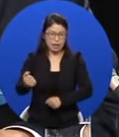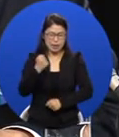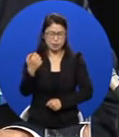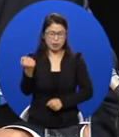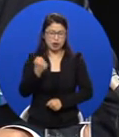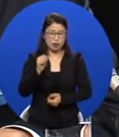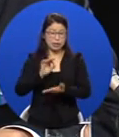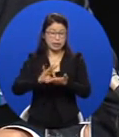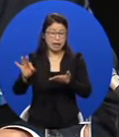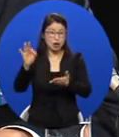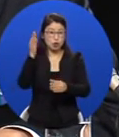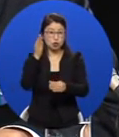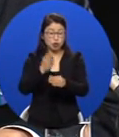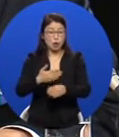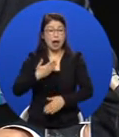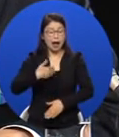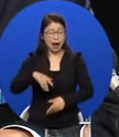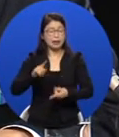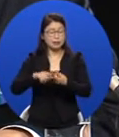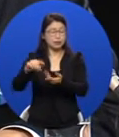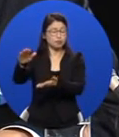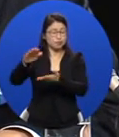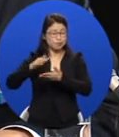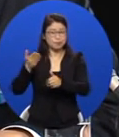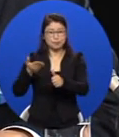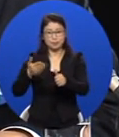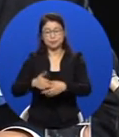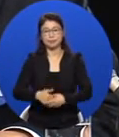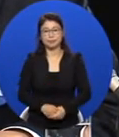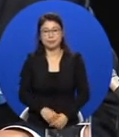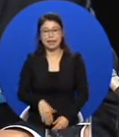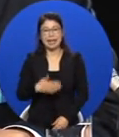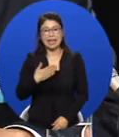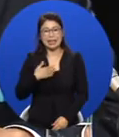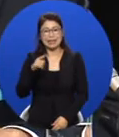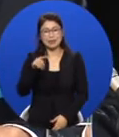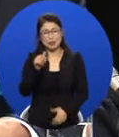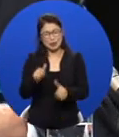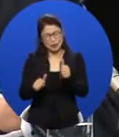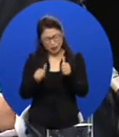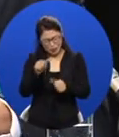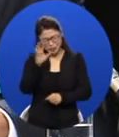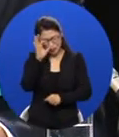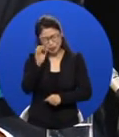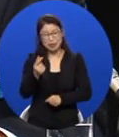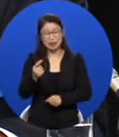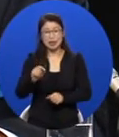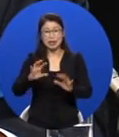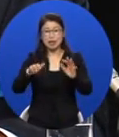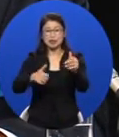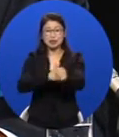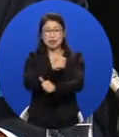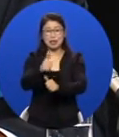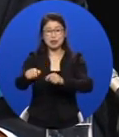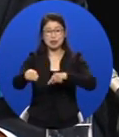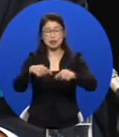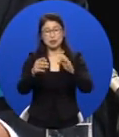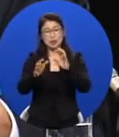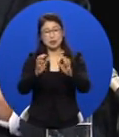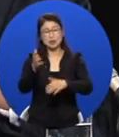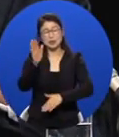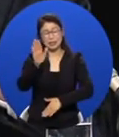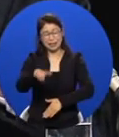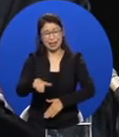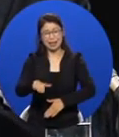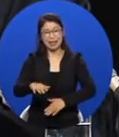쓰고 있다고 한번 아시는 대로 말씀해 보십시오. 저는 대로. 여기서 시험을 보는 것 같아요. 이게 국회의원 정책 토론회인데. 자, 그러면